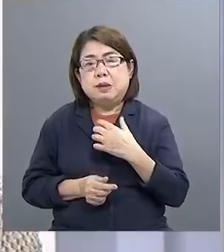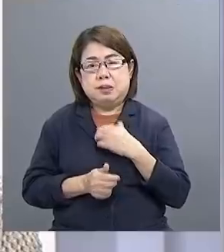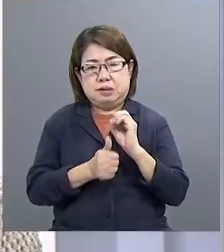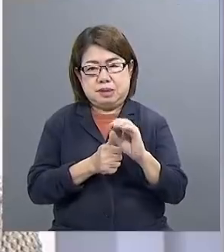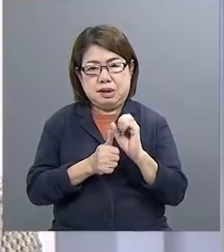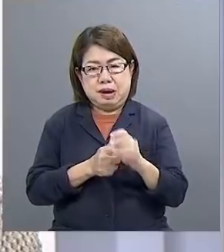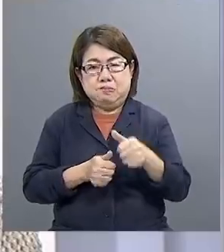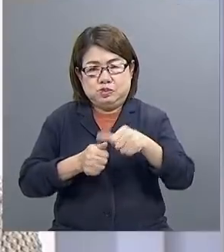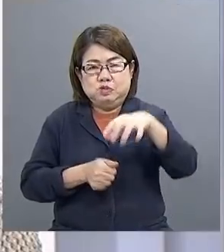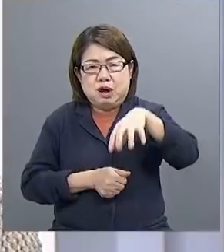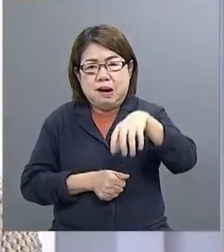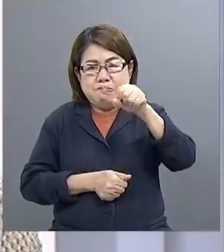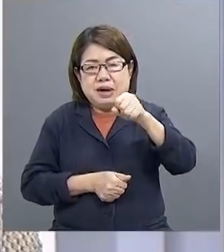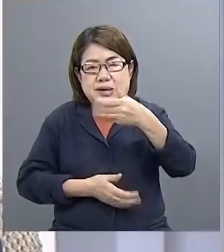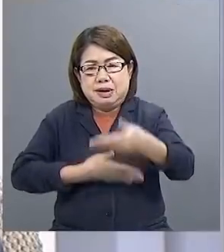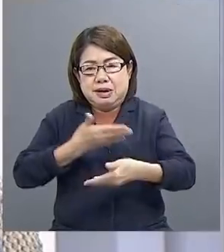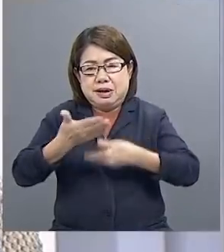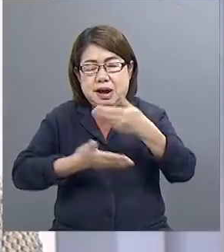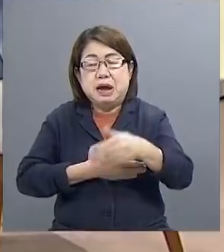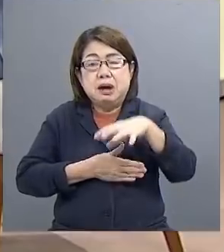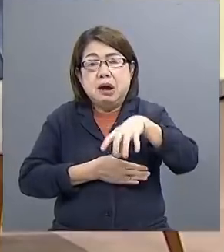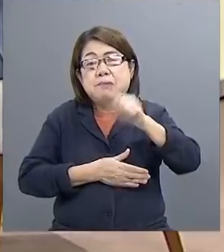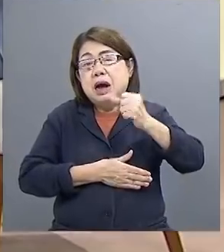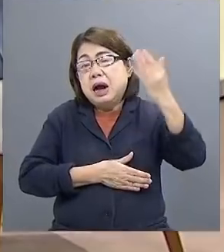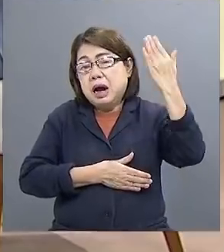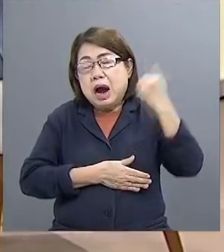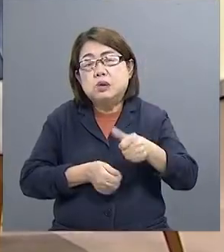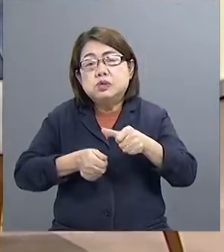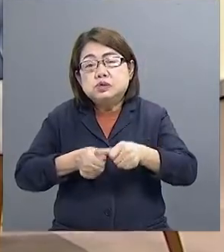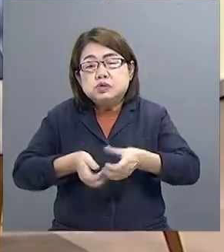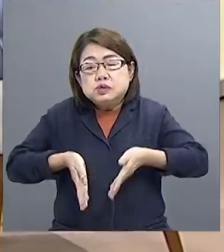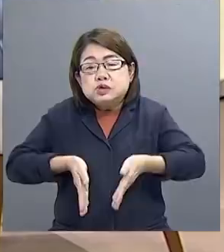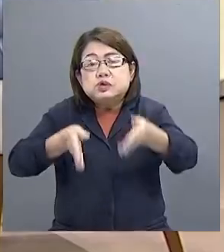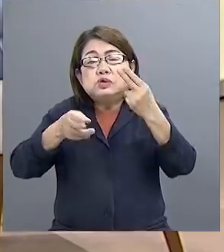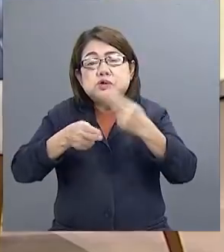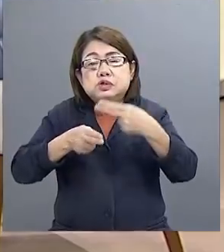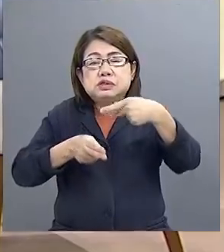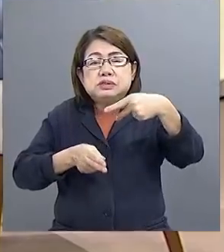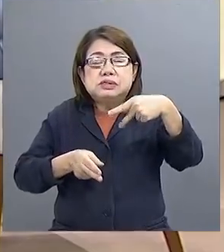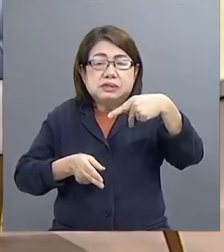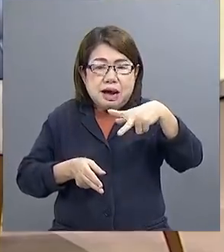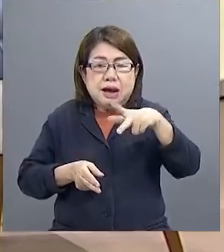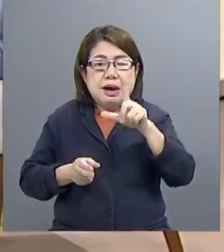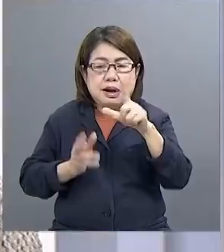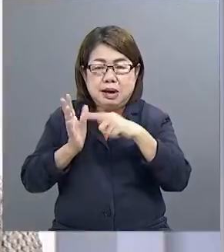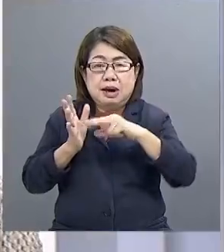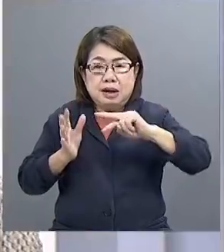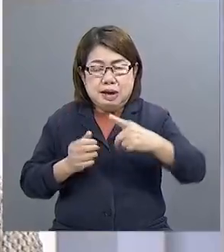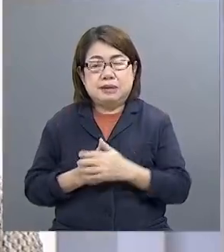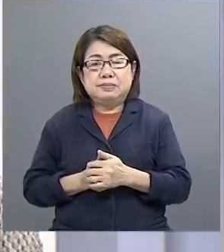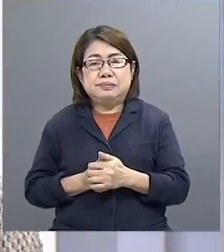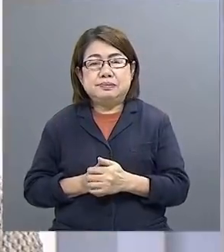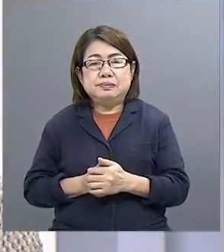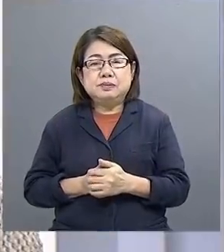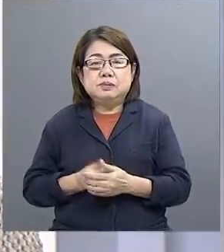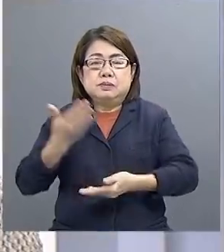เมืองเลยนะครับเป็นย่านเมืองเก่าภูเก็ตแถวๆถนนถลางอ่ะมีตึกแบบสไตล์ชิโนโปรตุกิสนะแล้วจุดนะเนี่ยส่วนใหญ่จะขายเป็นแบบ